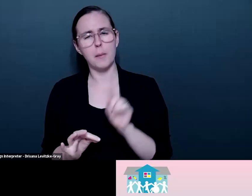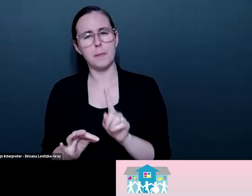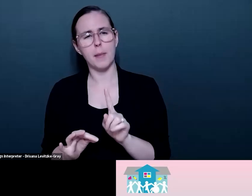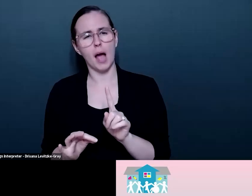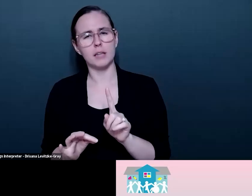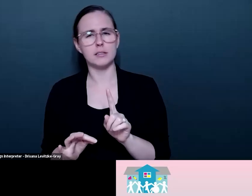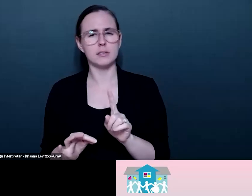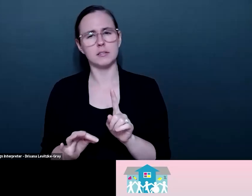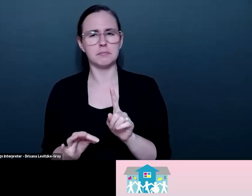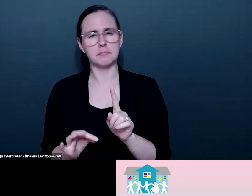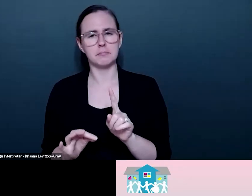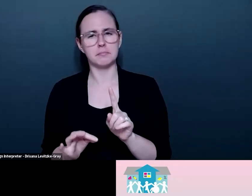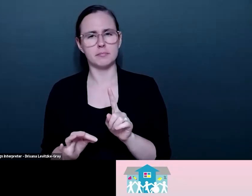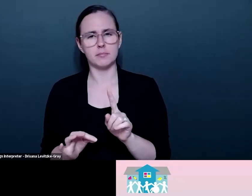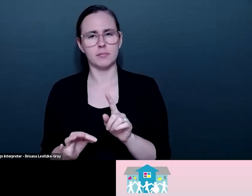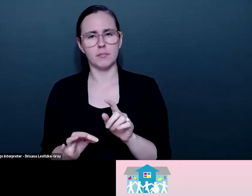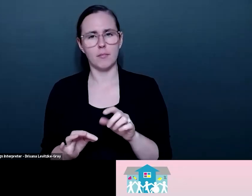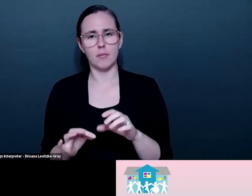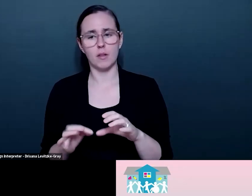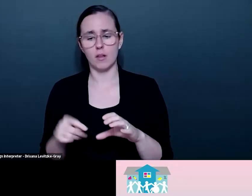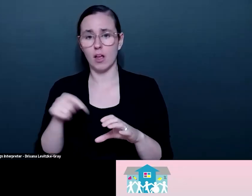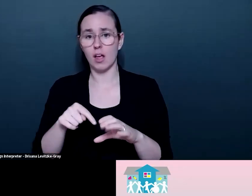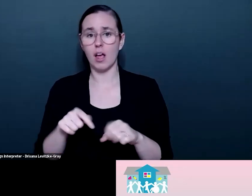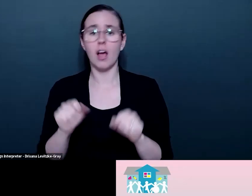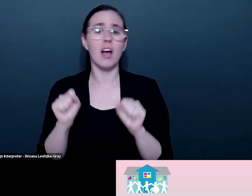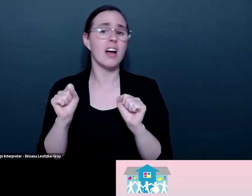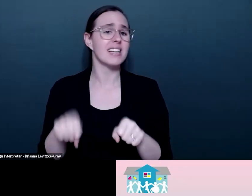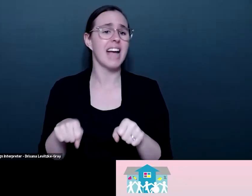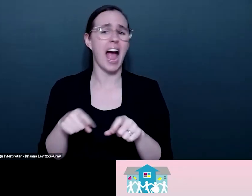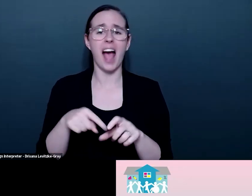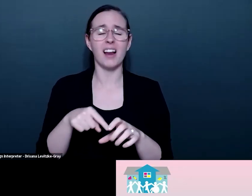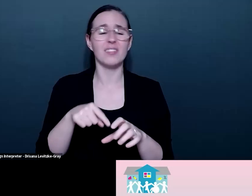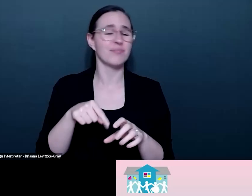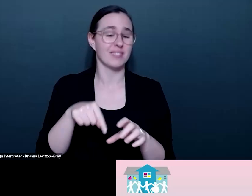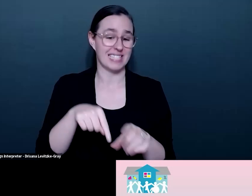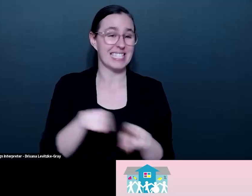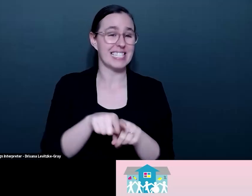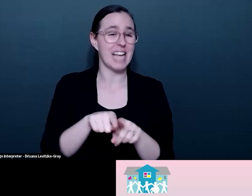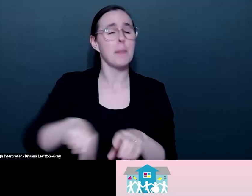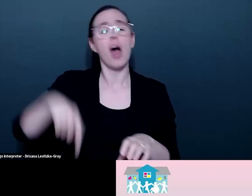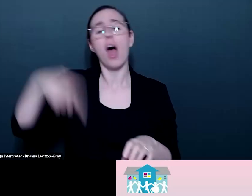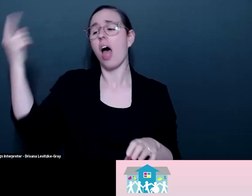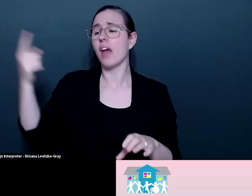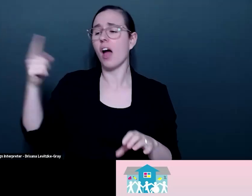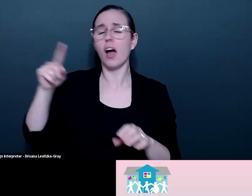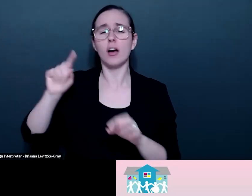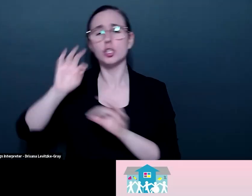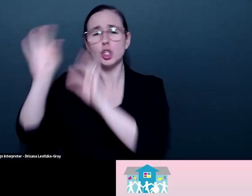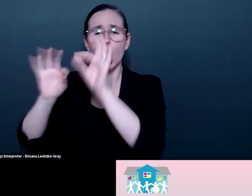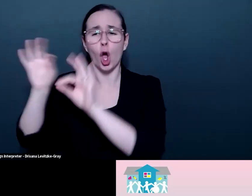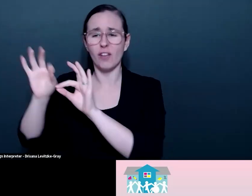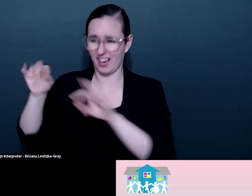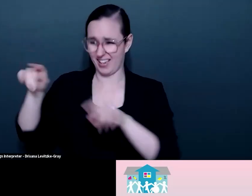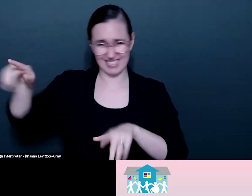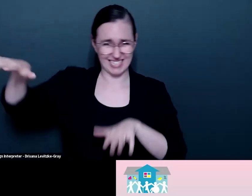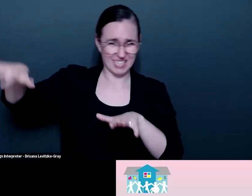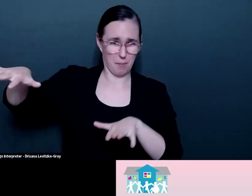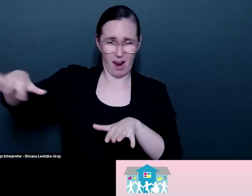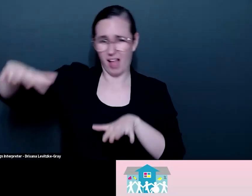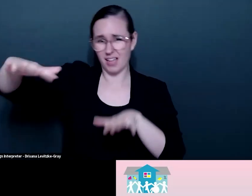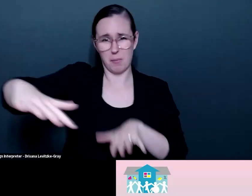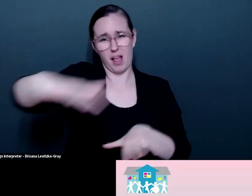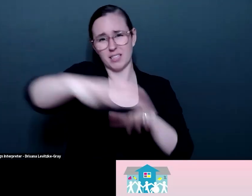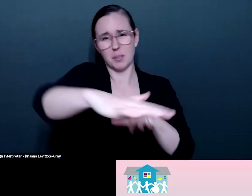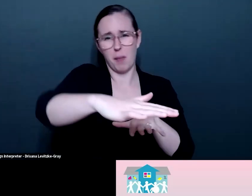des questions sur démographique, sur les informations de cet enfant à l'école. Nous